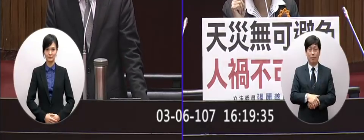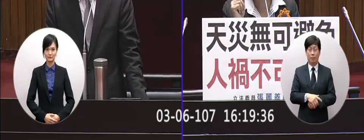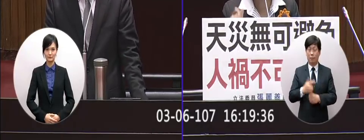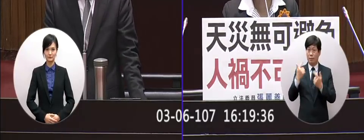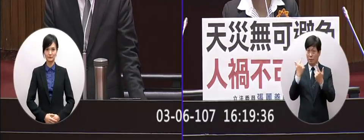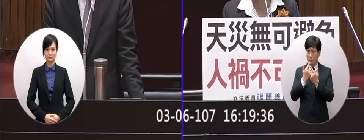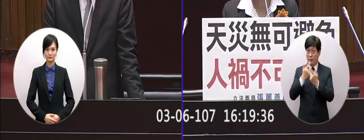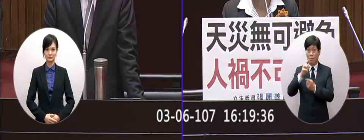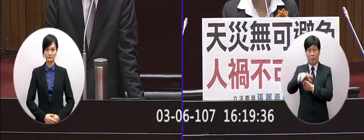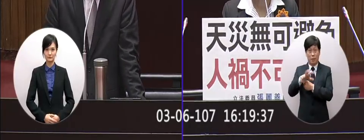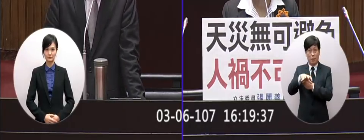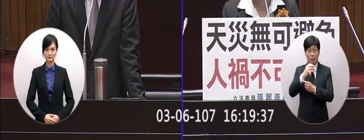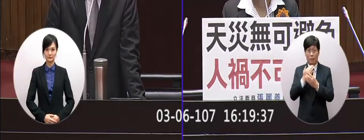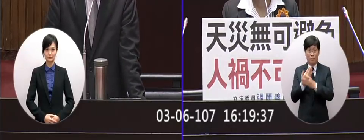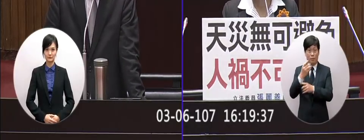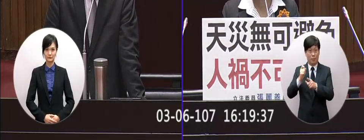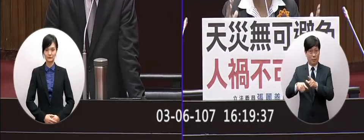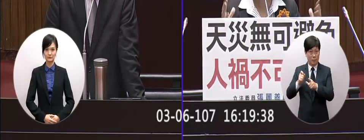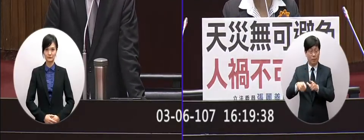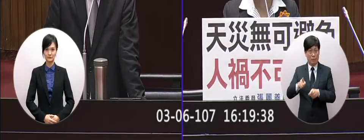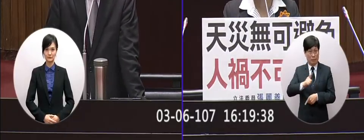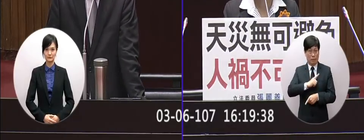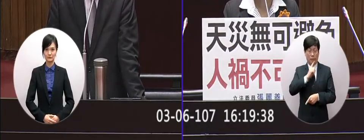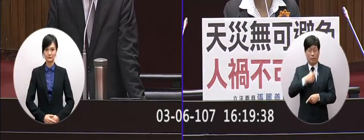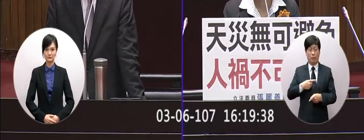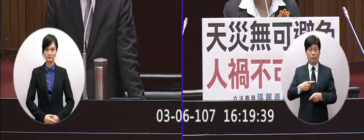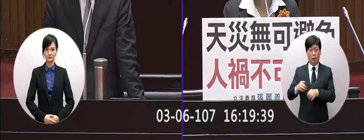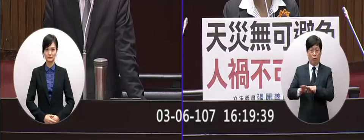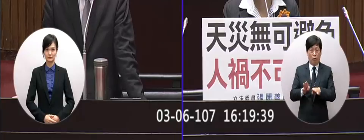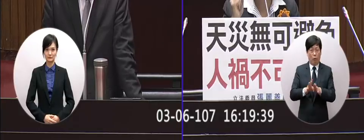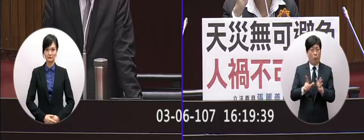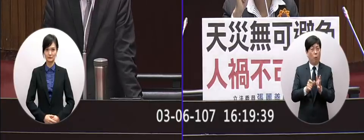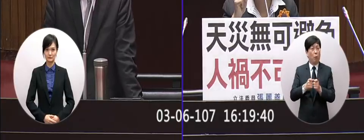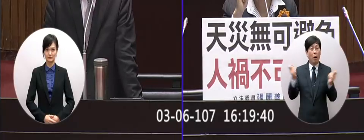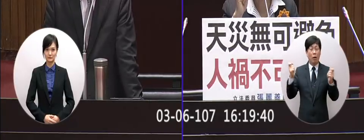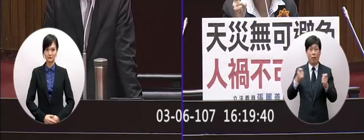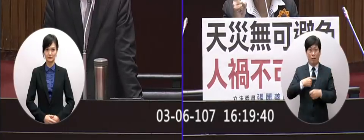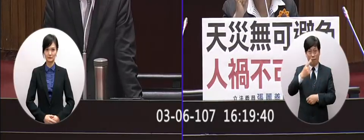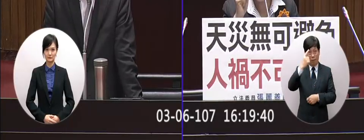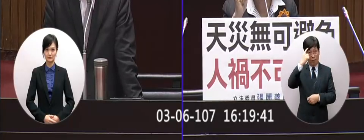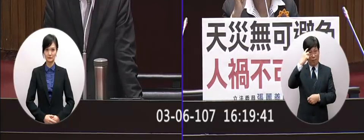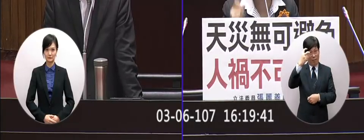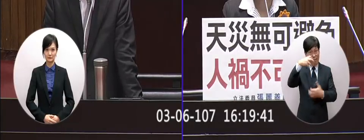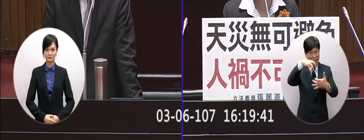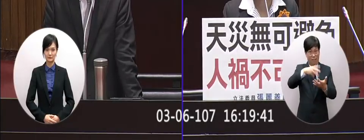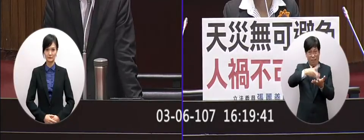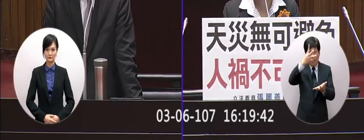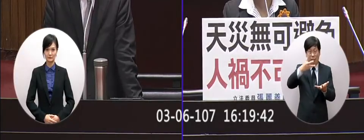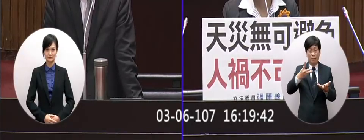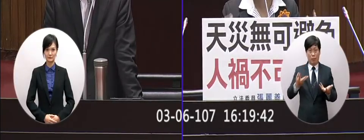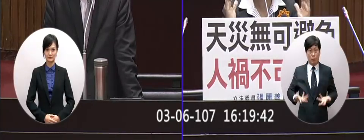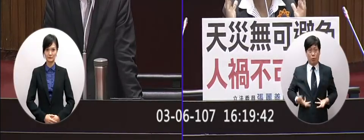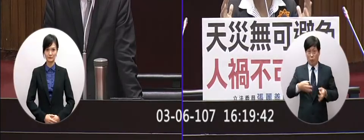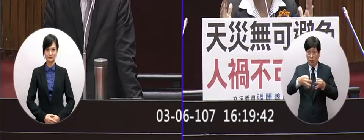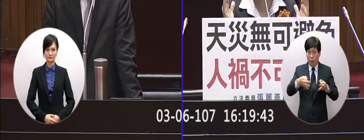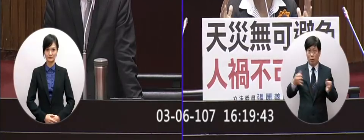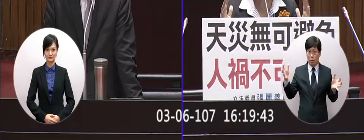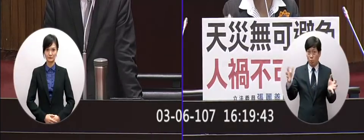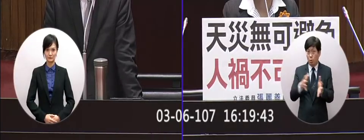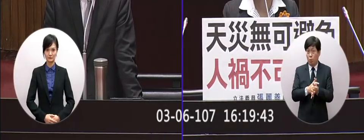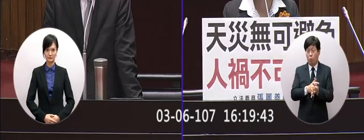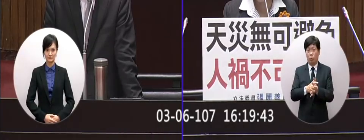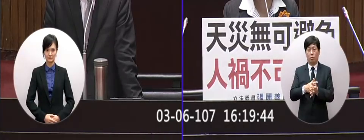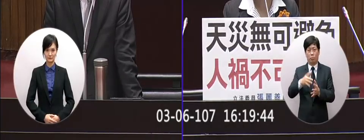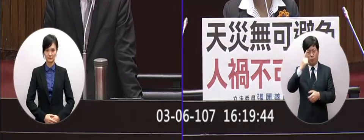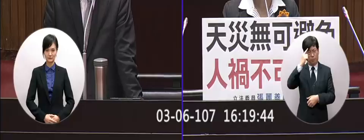台北龙山公司过度休市，你知影20天内面3次休市，拢总休